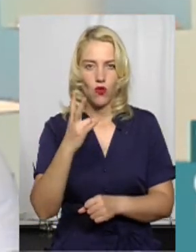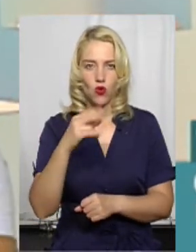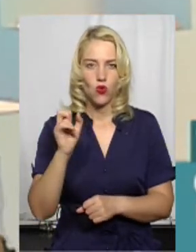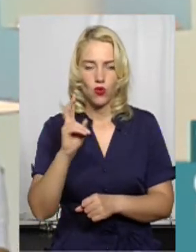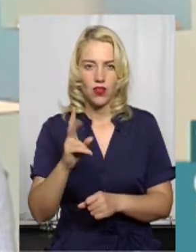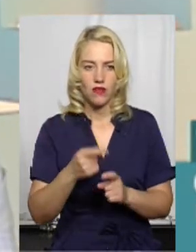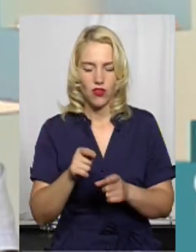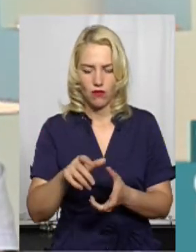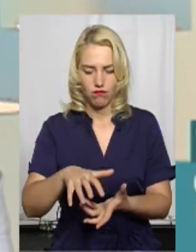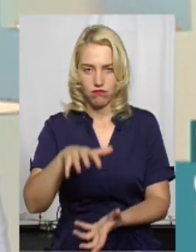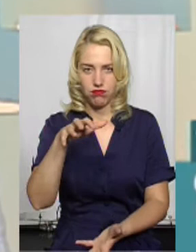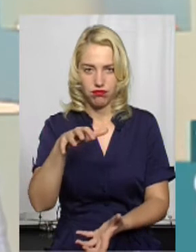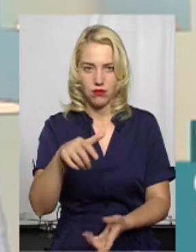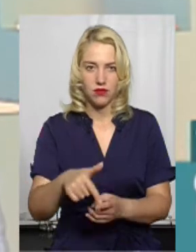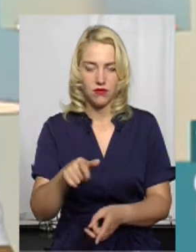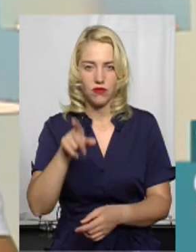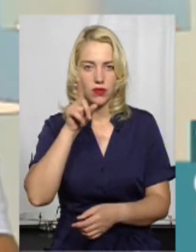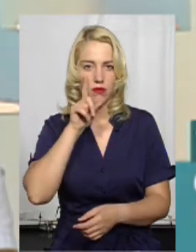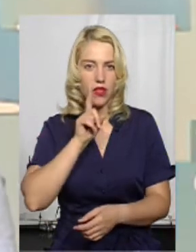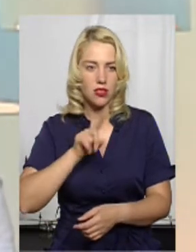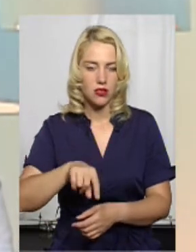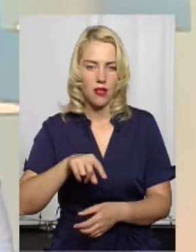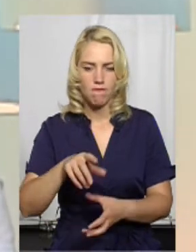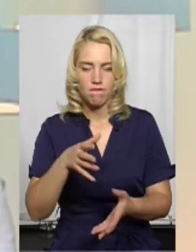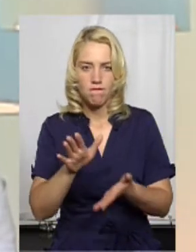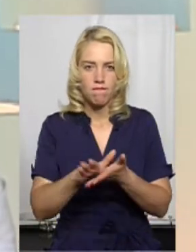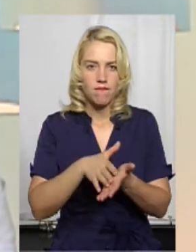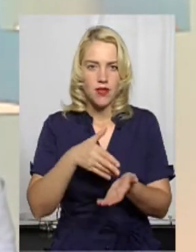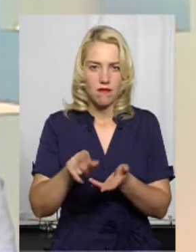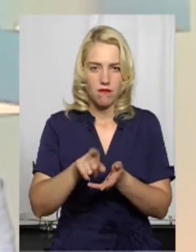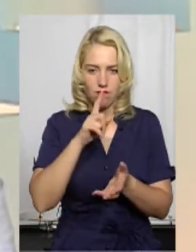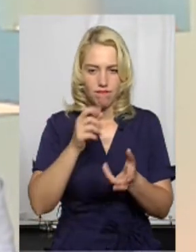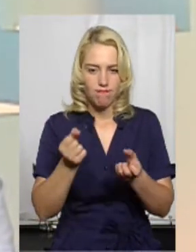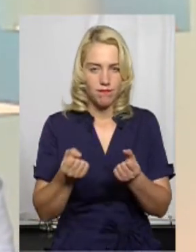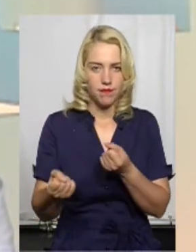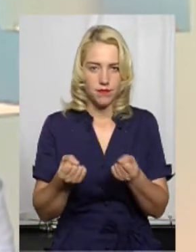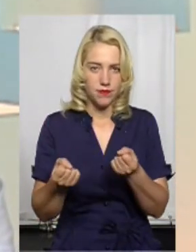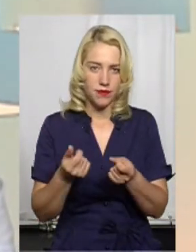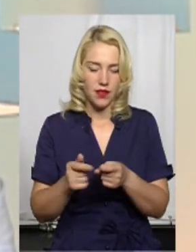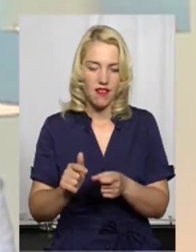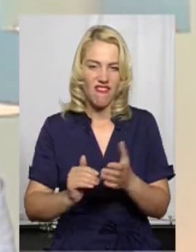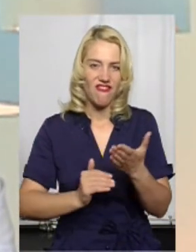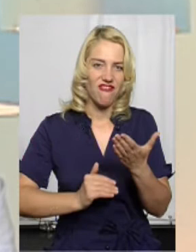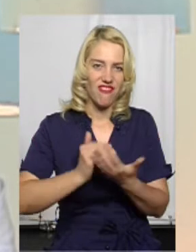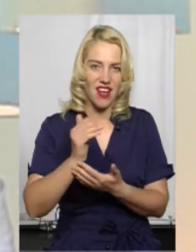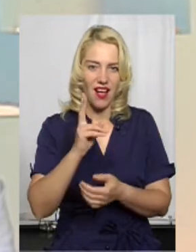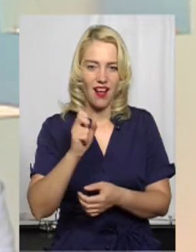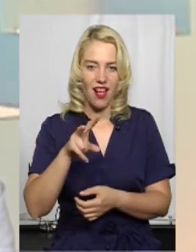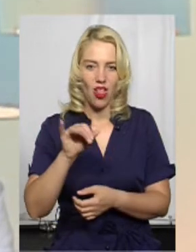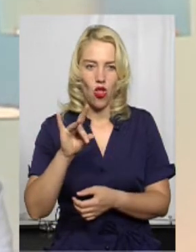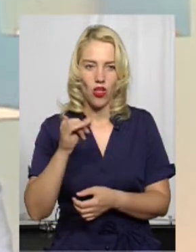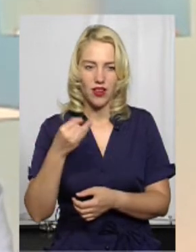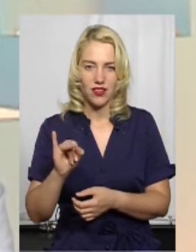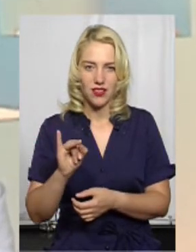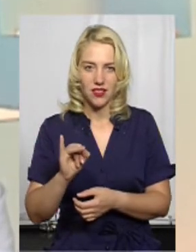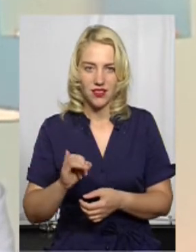дуже поживна така паста. Вона фактично чудова, вона така густа, як масло по консистенції, надзвичайно висококалорійна. Ну, можливо, жінкам не дуже, бо